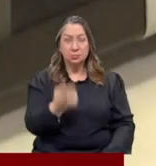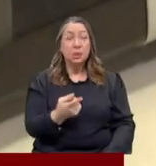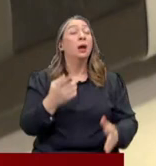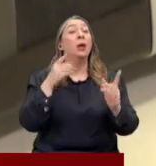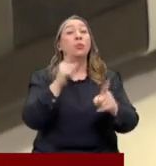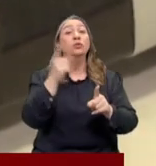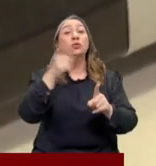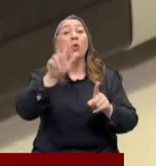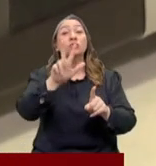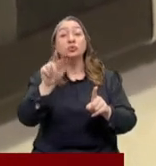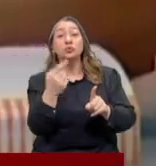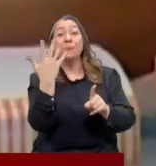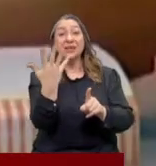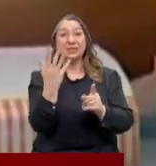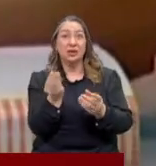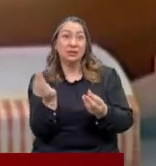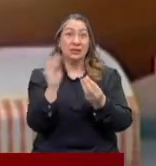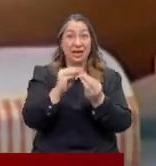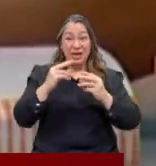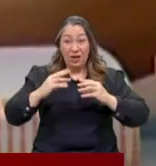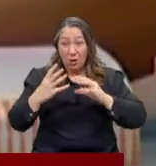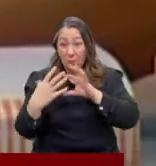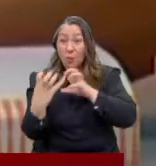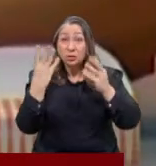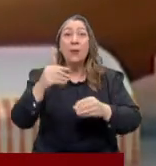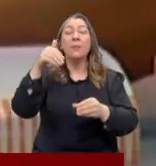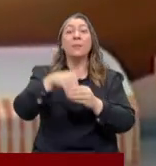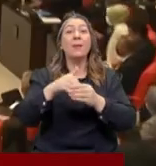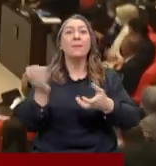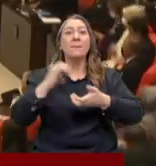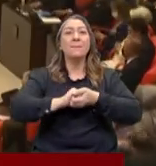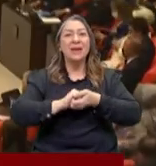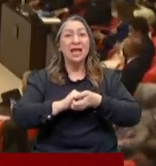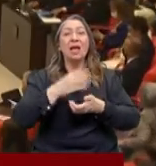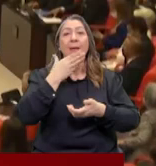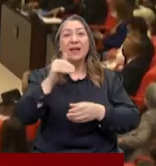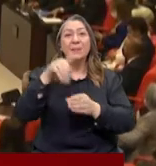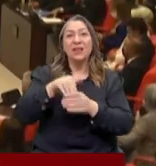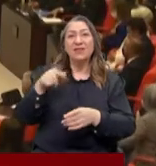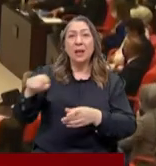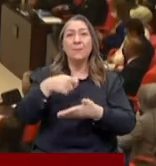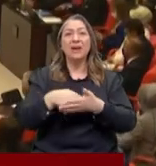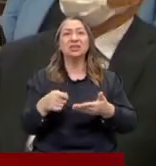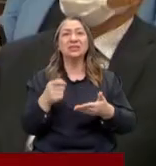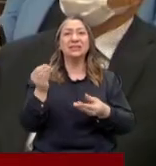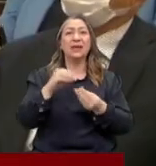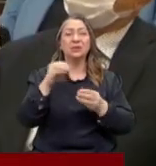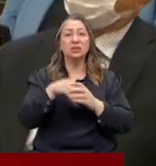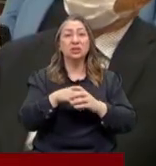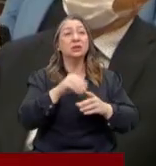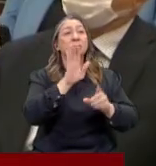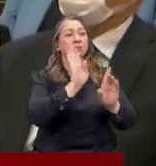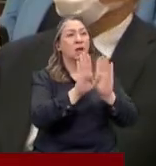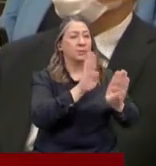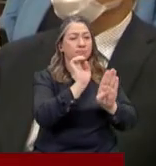maaşına %30,5'lik artış yansıyacakken Parlamenterler Birliği de emekli vekillerin maaş zammı için partilerin